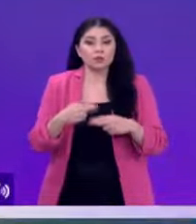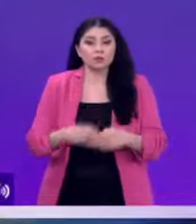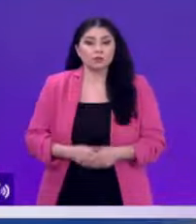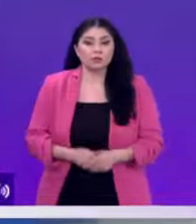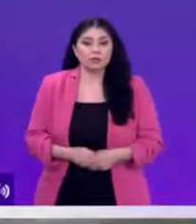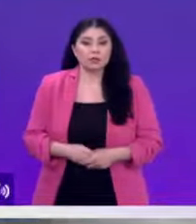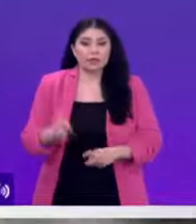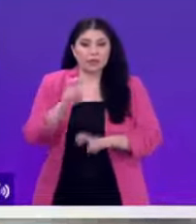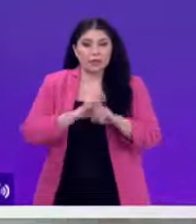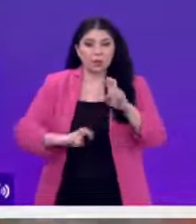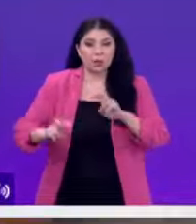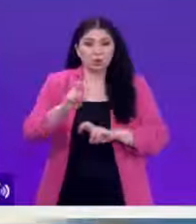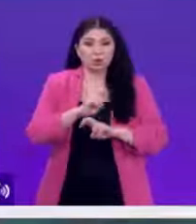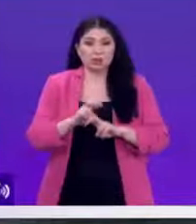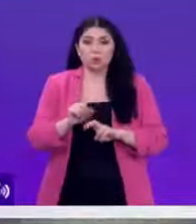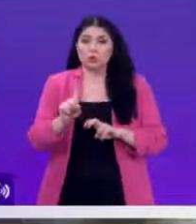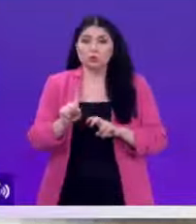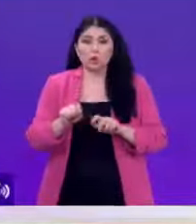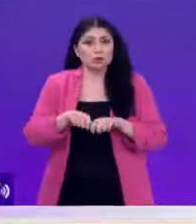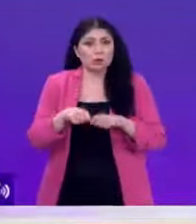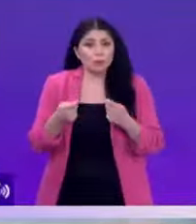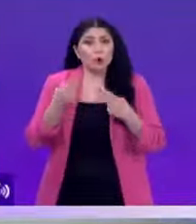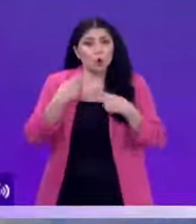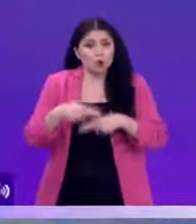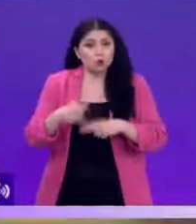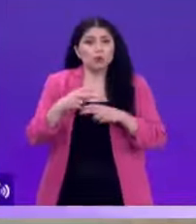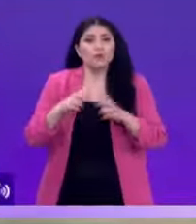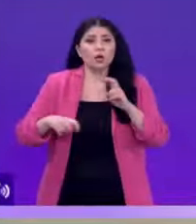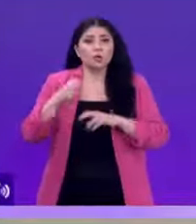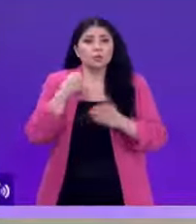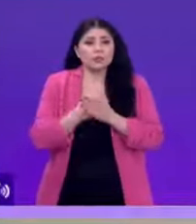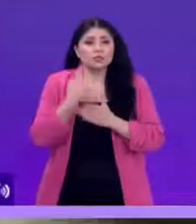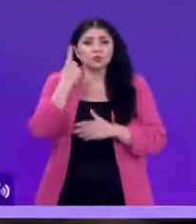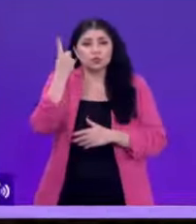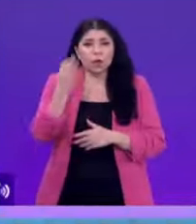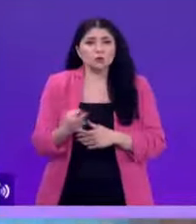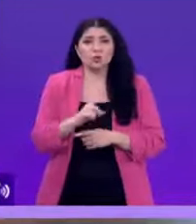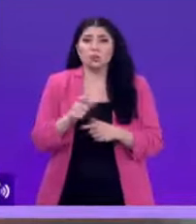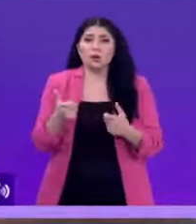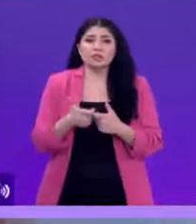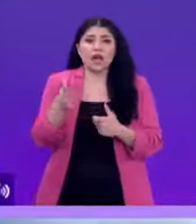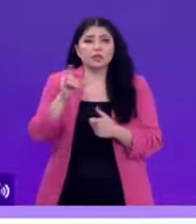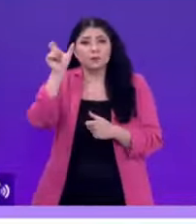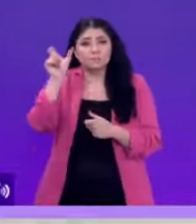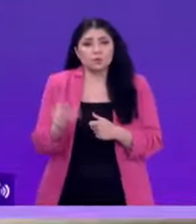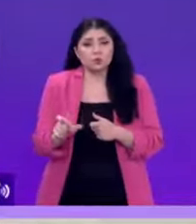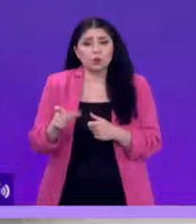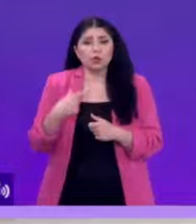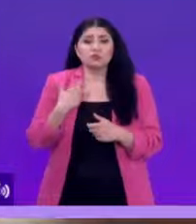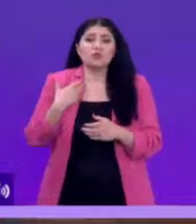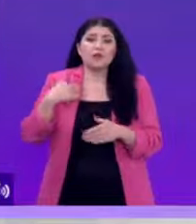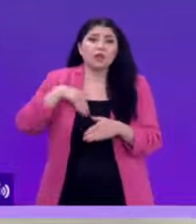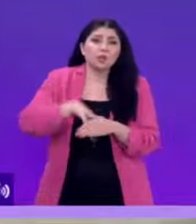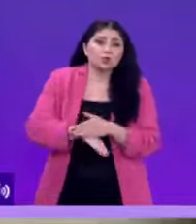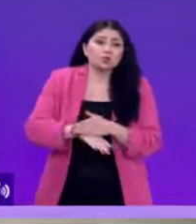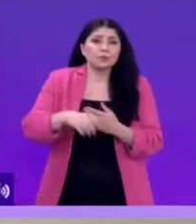Pompierii continuă căutările, nu s-au sistat căutările, vor căuta până sunt convinși că nu mai este nicio altă persoană prinsă sub